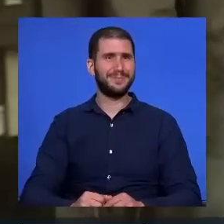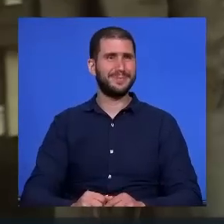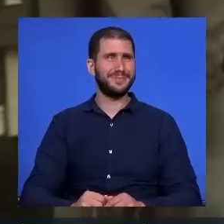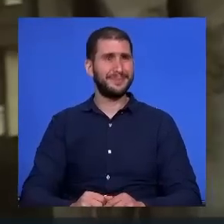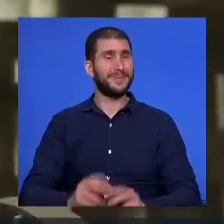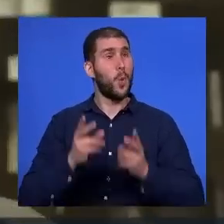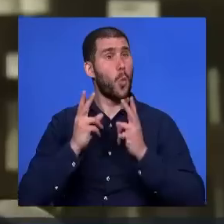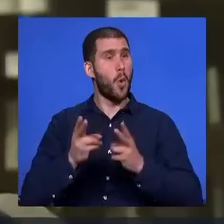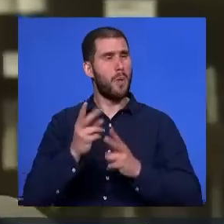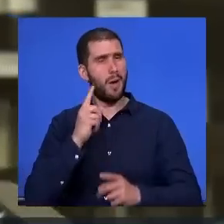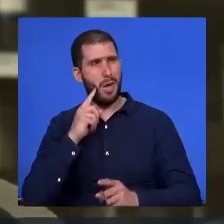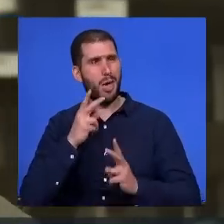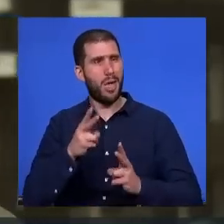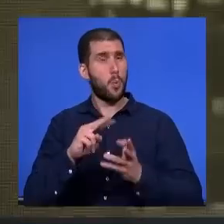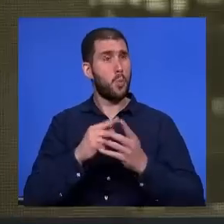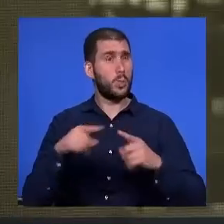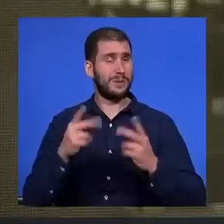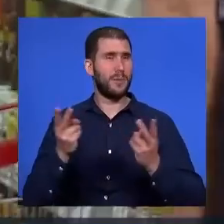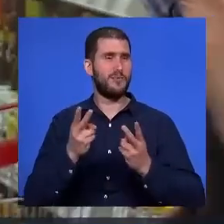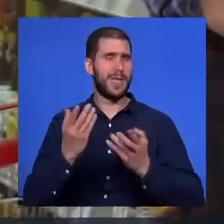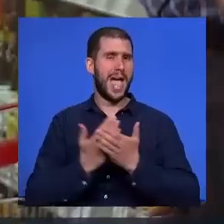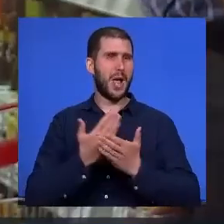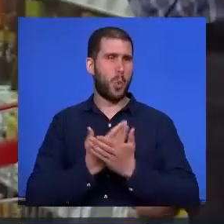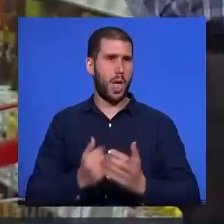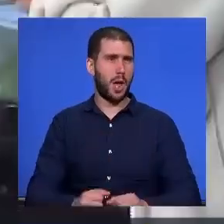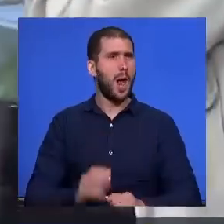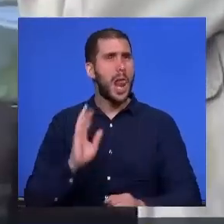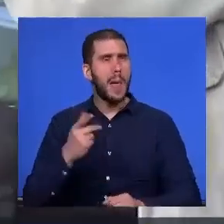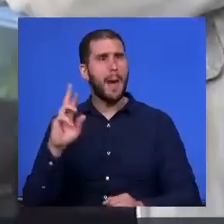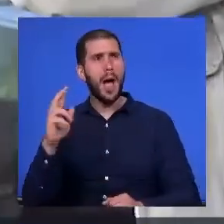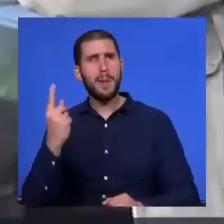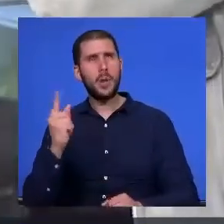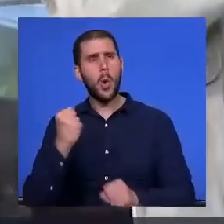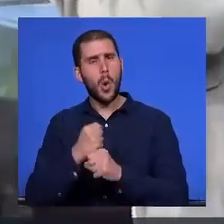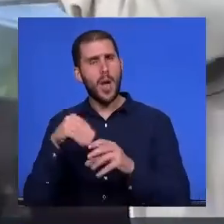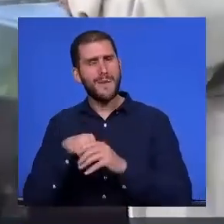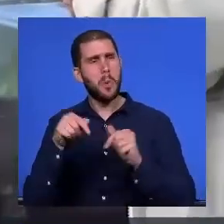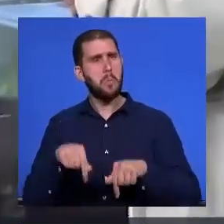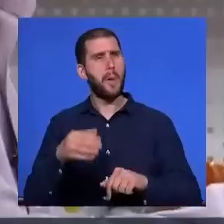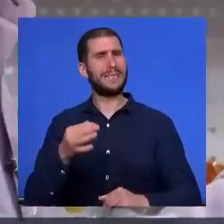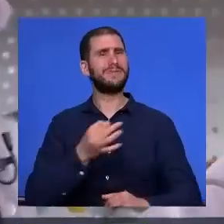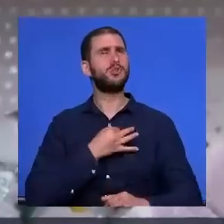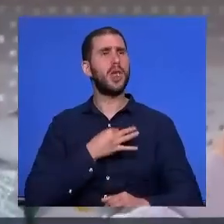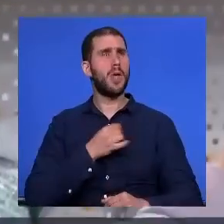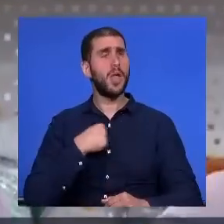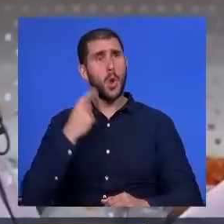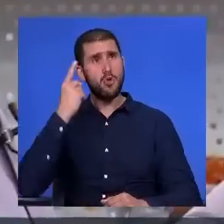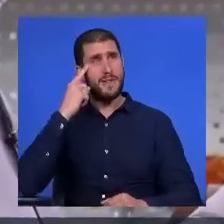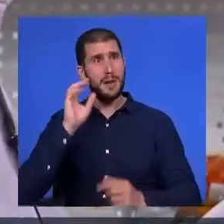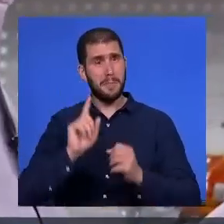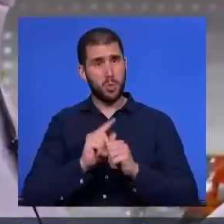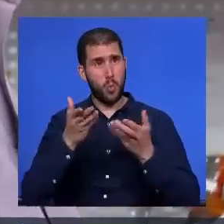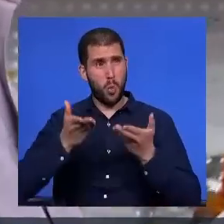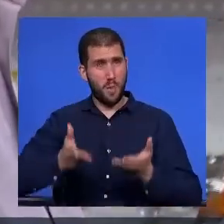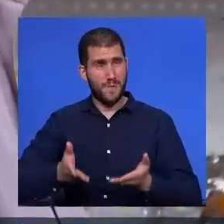עם הומור שנון, מוזיקה וכמובן אקטואליה. למה שרמזי לא יעבוד כאן אצלנו בסניף? אני חושב